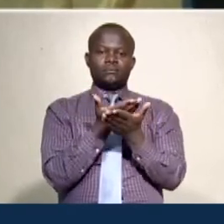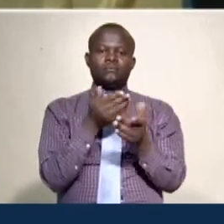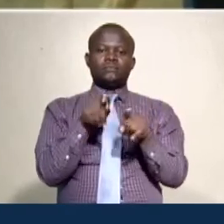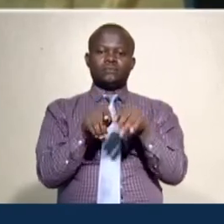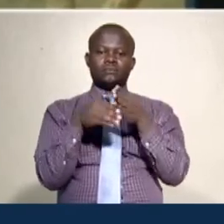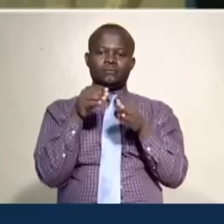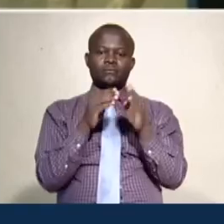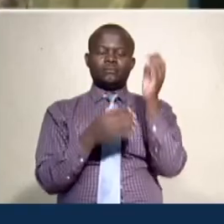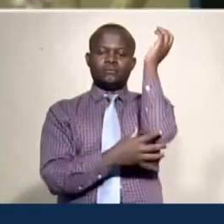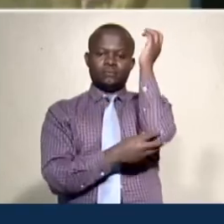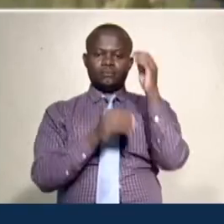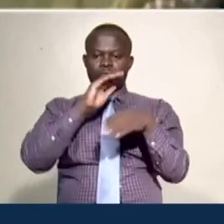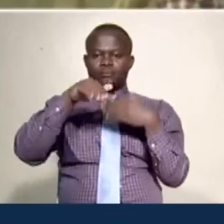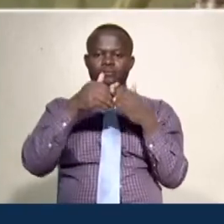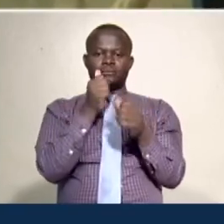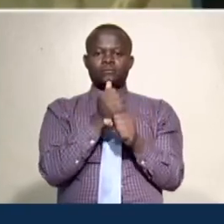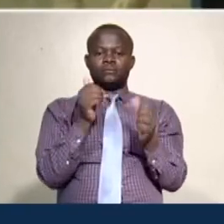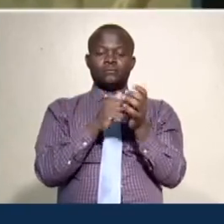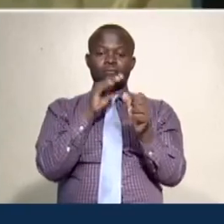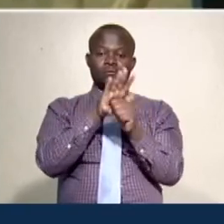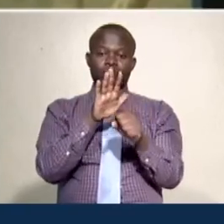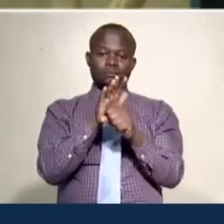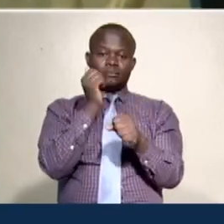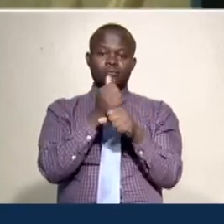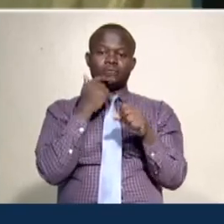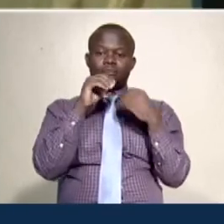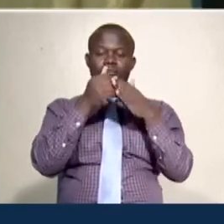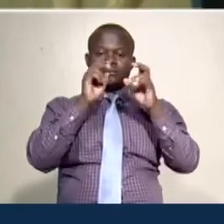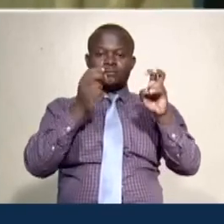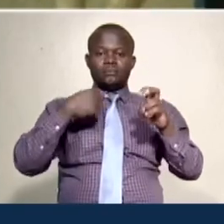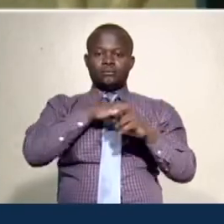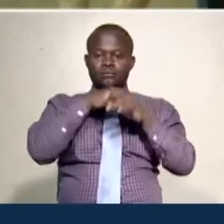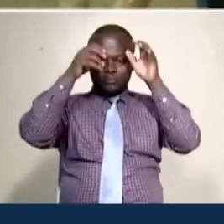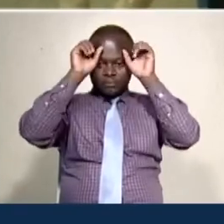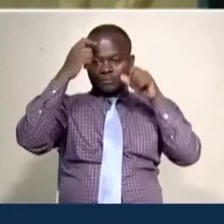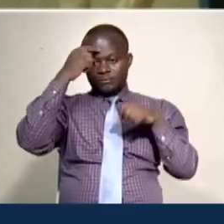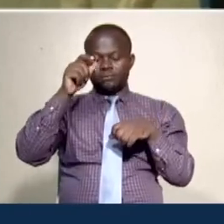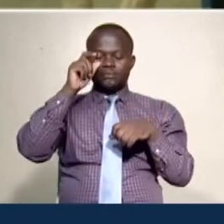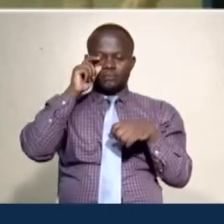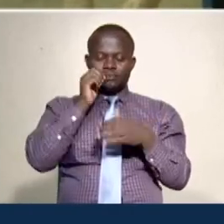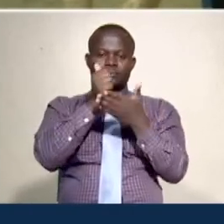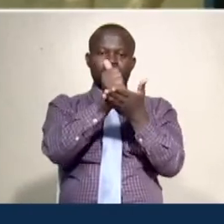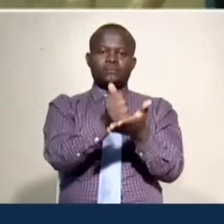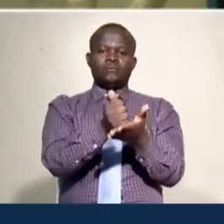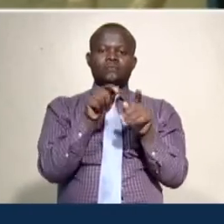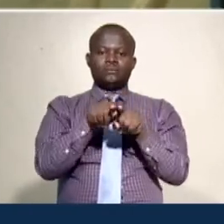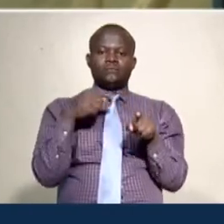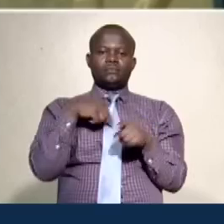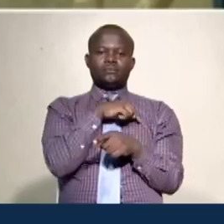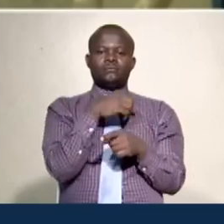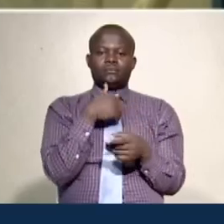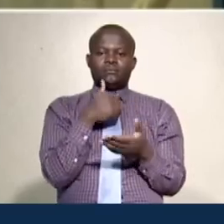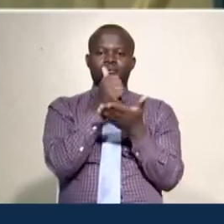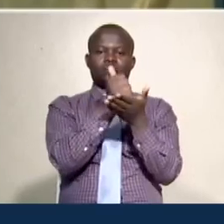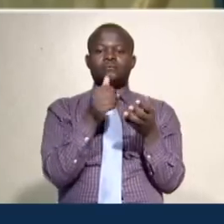abatishoboye byose arabikora. Cyane cyane abikora avuga ati ngiye mbitewe n'uko Perezida wa Repubulika Fitano yangereje namvu nanjye nagira abona afasha ndetse